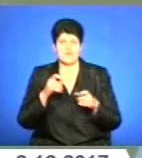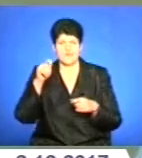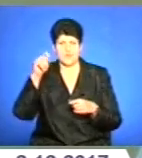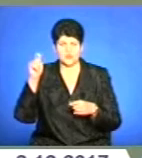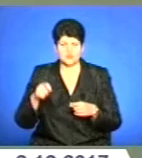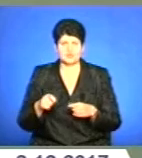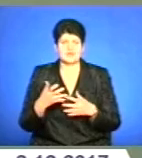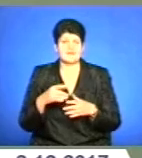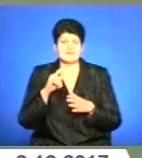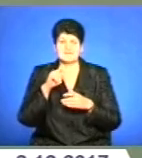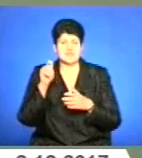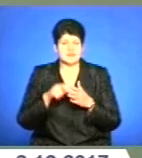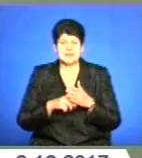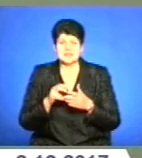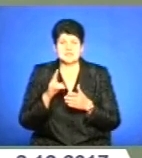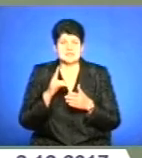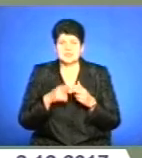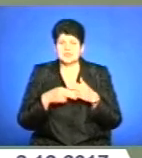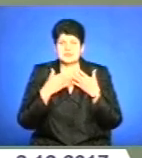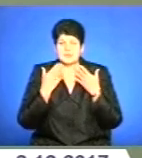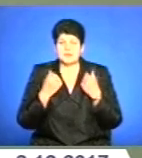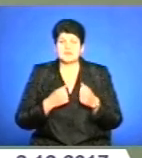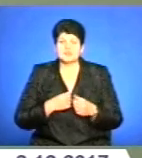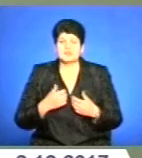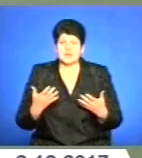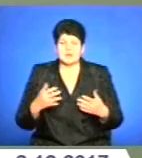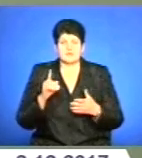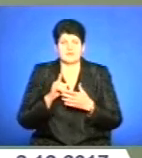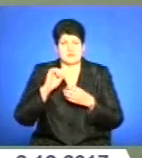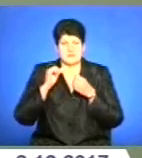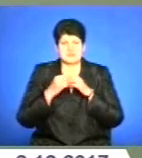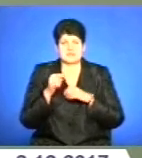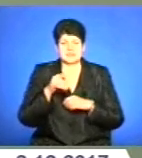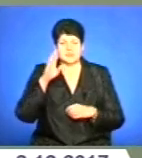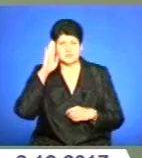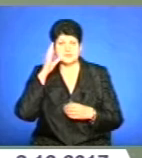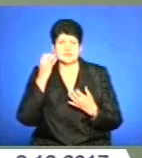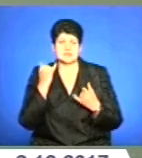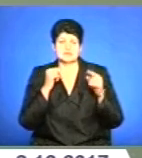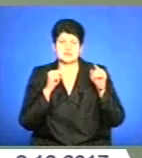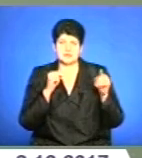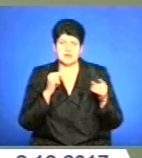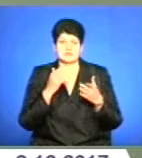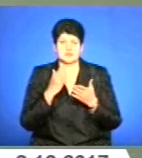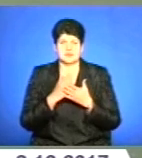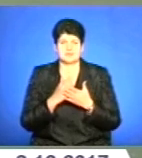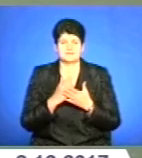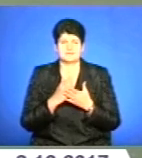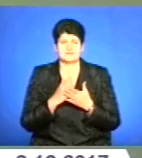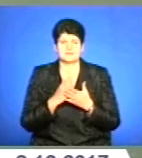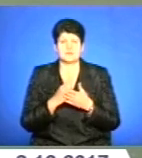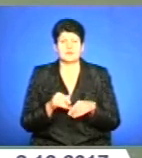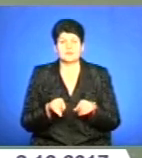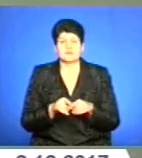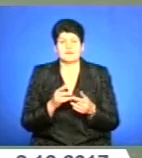не закінчилася, на жаль. І ми мусимо пам'ятати за тих хлопців, які зараз ще там лежать в окопах, бо так